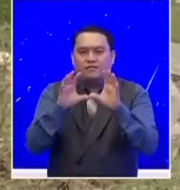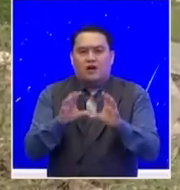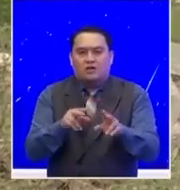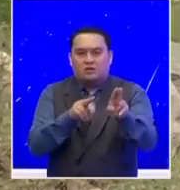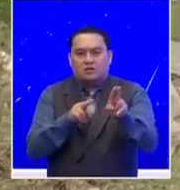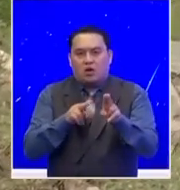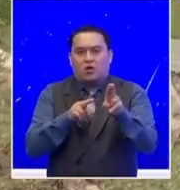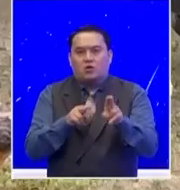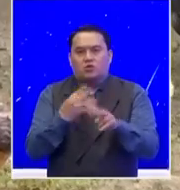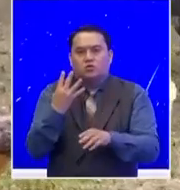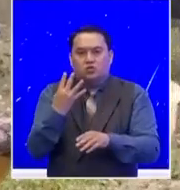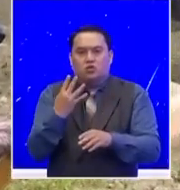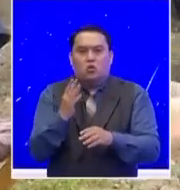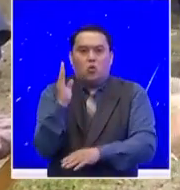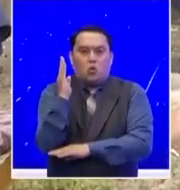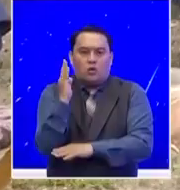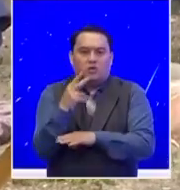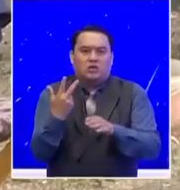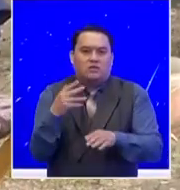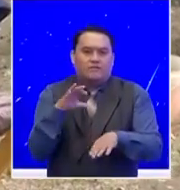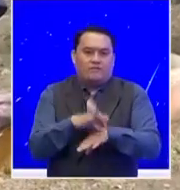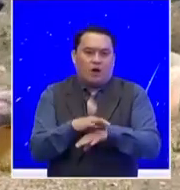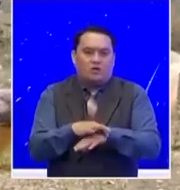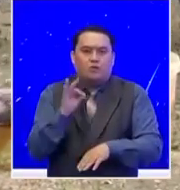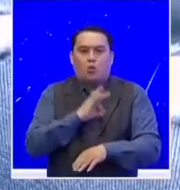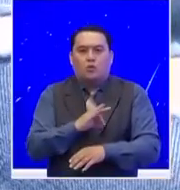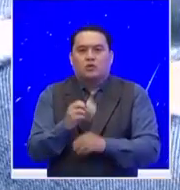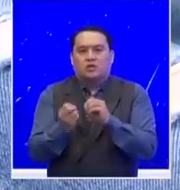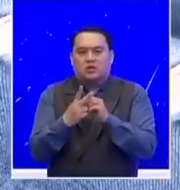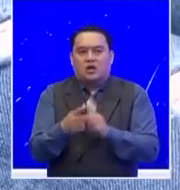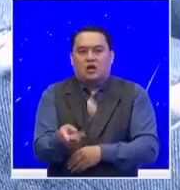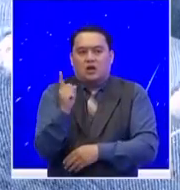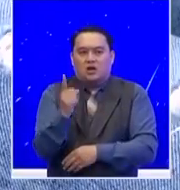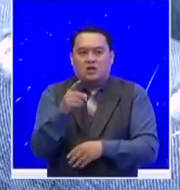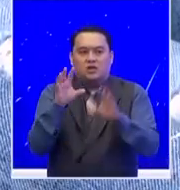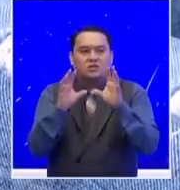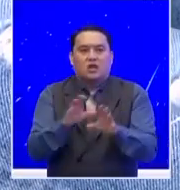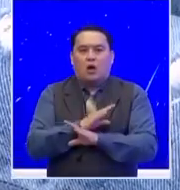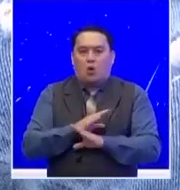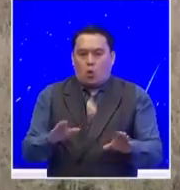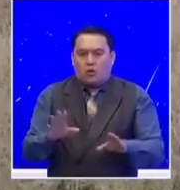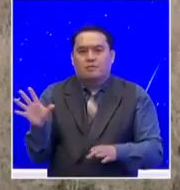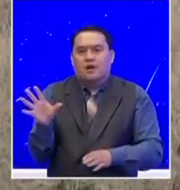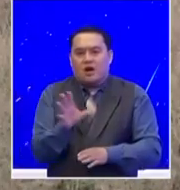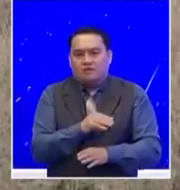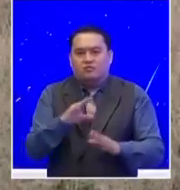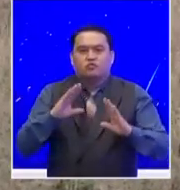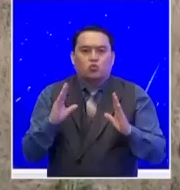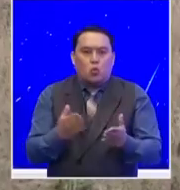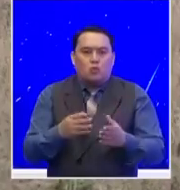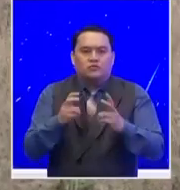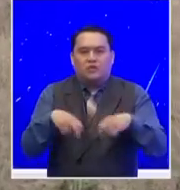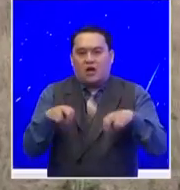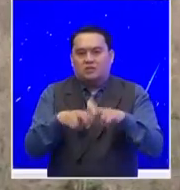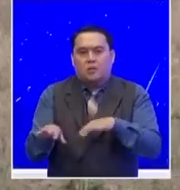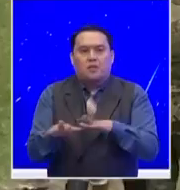охоты, 4 случая рубки деревьев, 3 факта недропользования и 13 рыбалок вне закона. По всем этим случаям ведутся